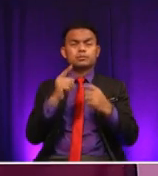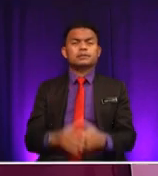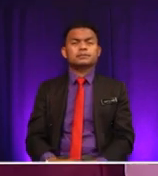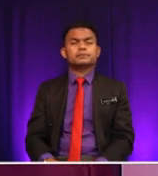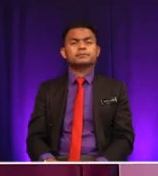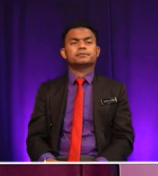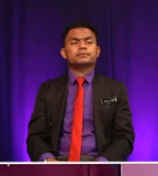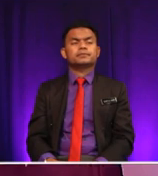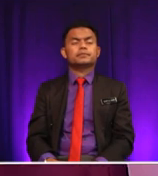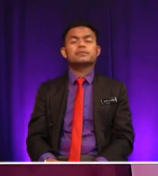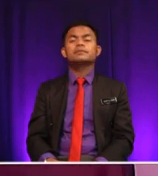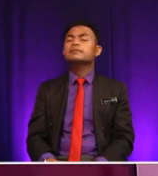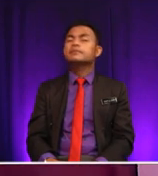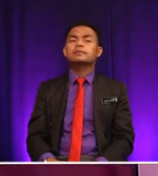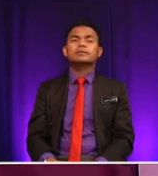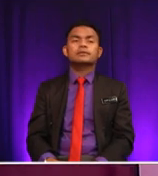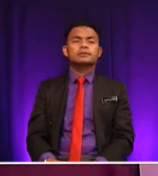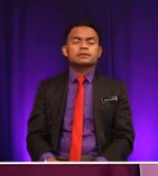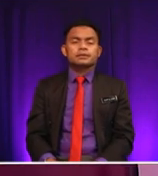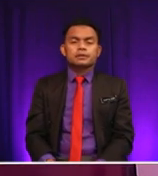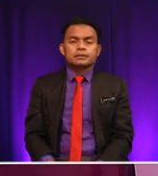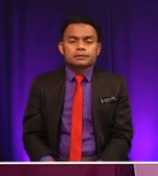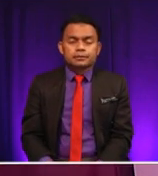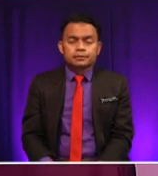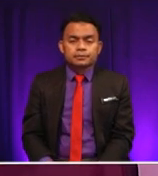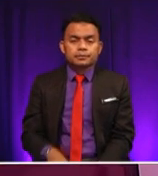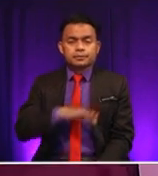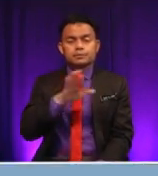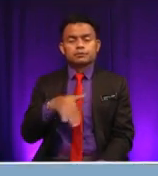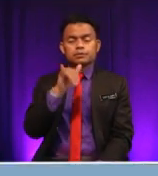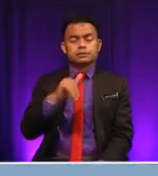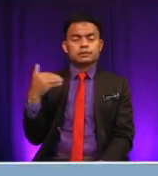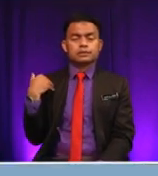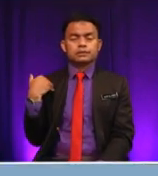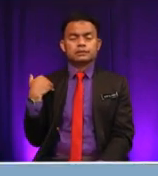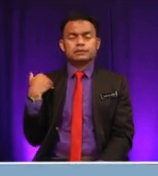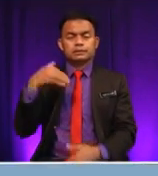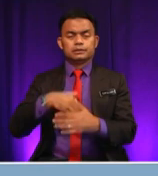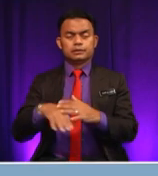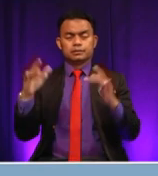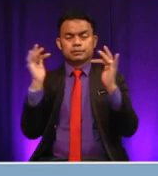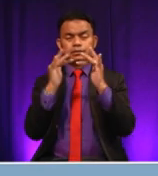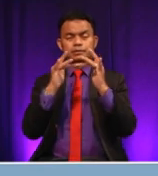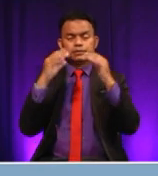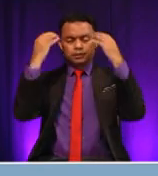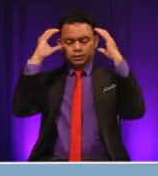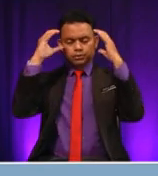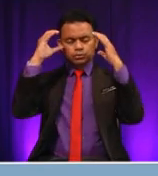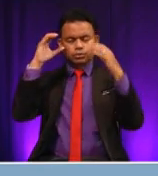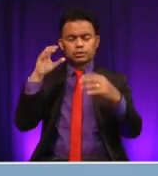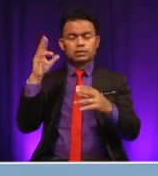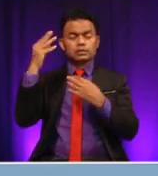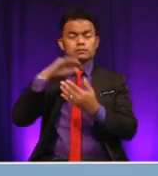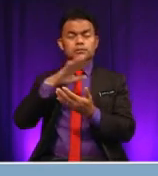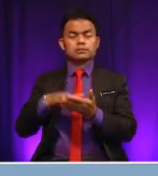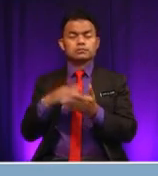sekarang ini Sofia Oke suami kemudian Intan kemudian asyikinham harap anda semua telah pun